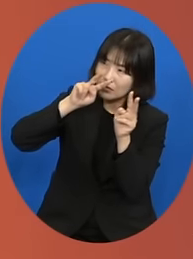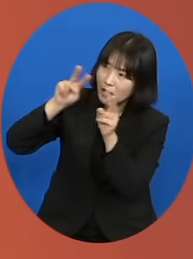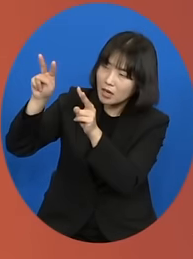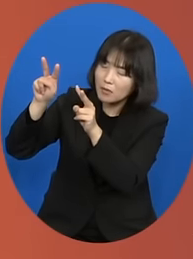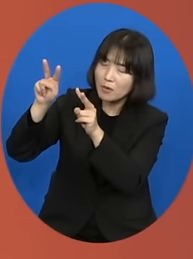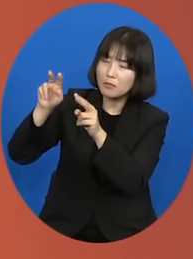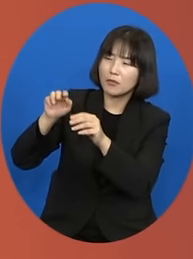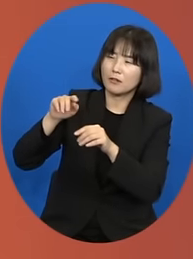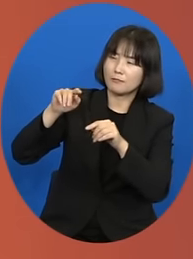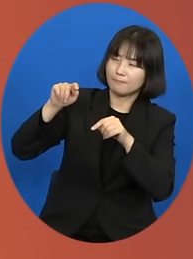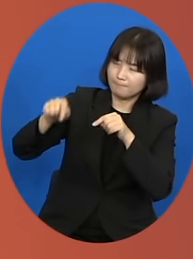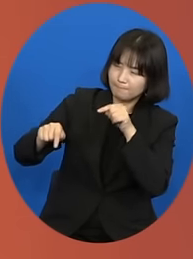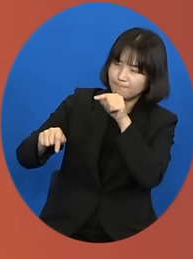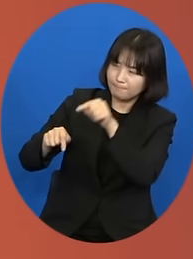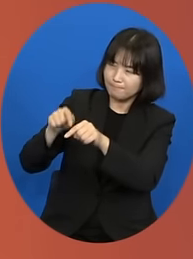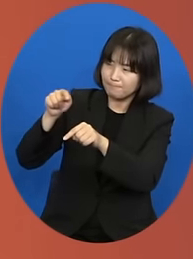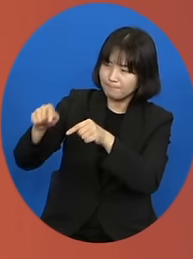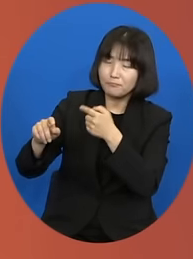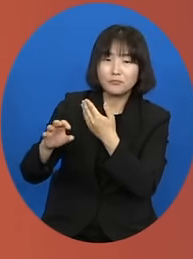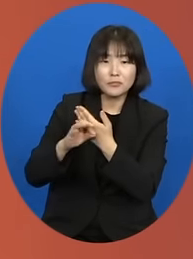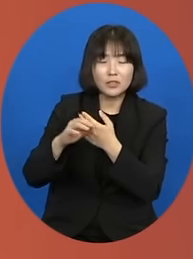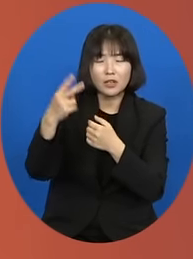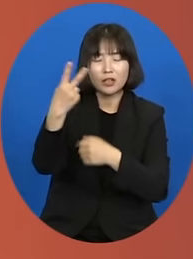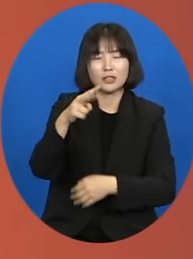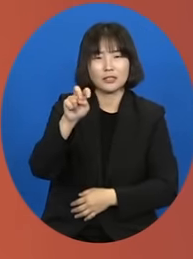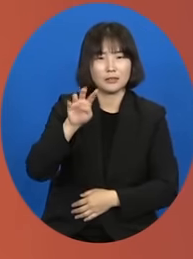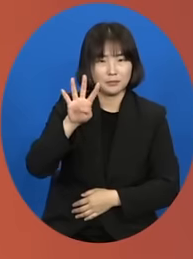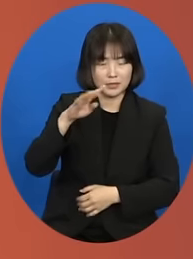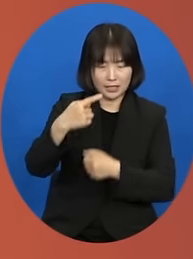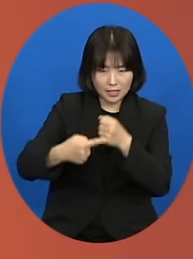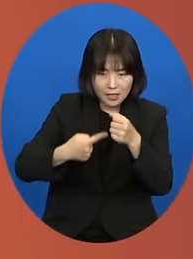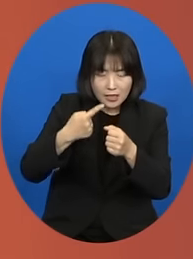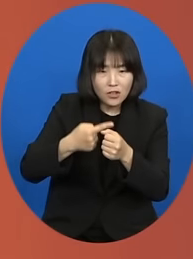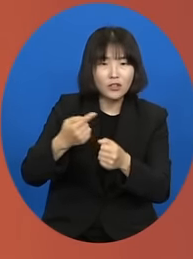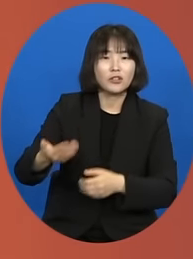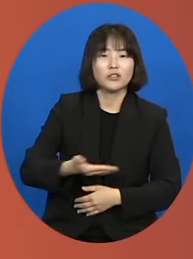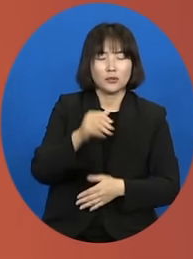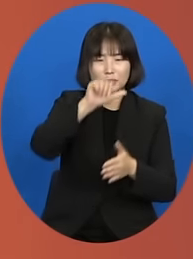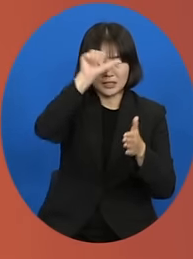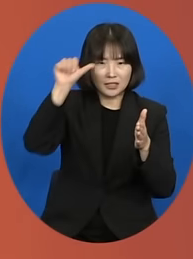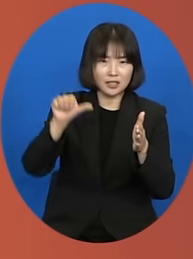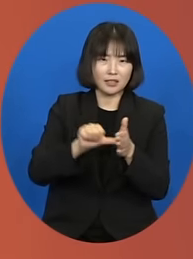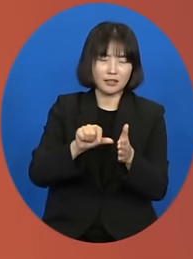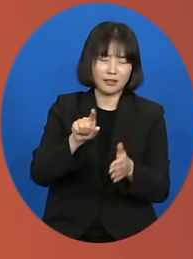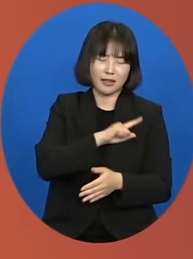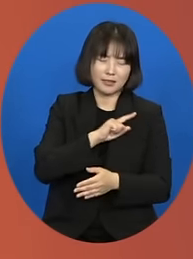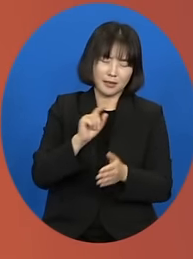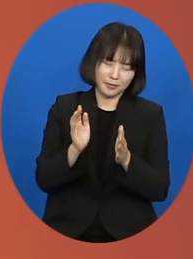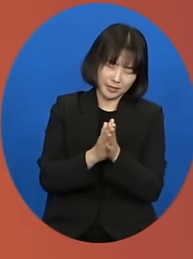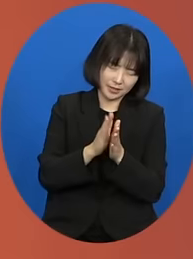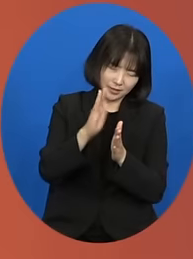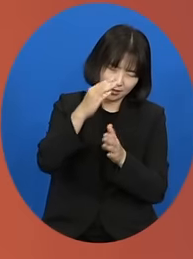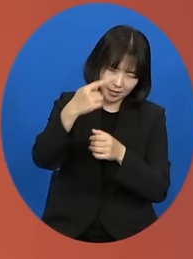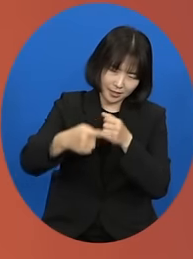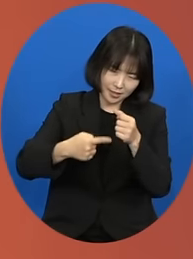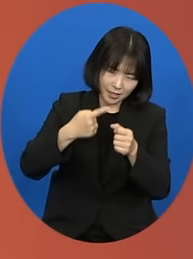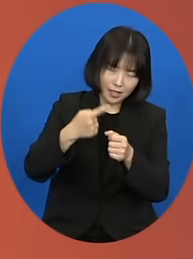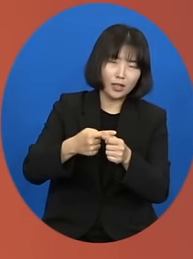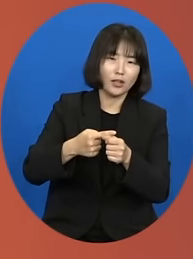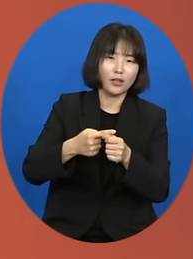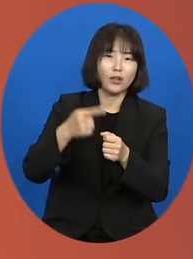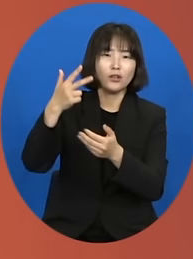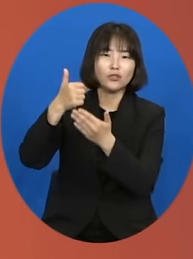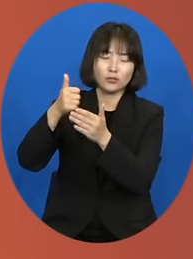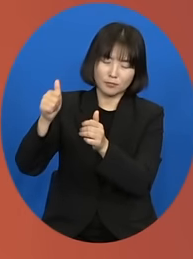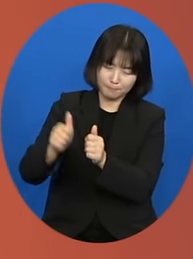걸음 나아간다면 2024년 한 해가 여러분 인생 가운데 가장 빛나는 한 해 주님과 동행하는 기쁨이 충만했던